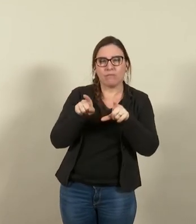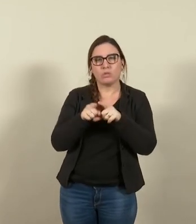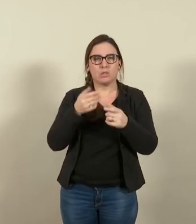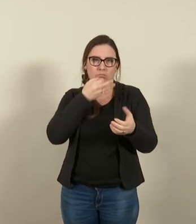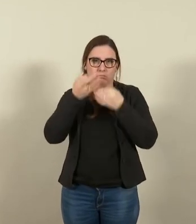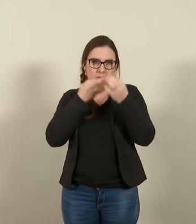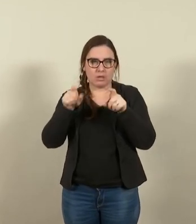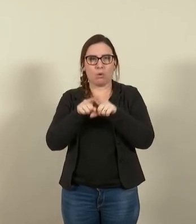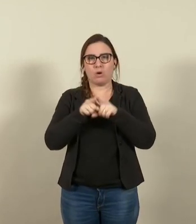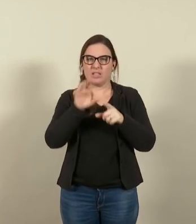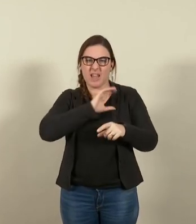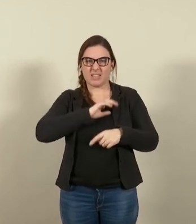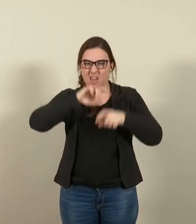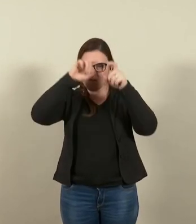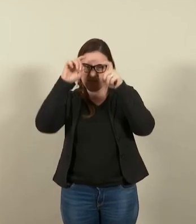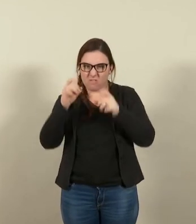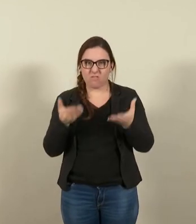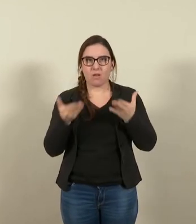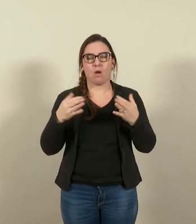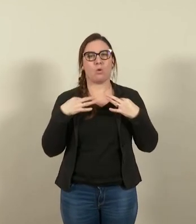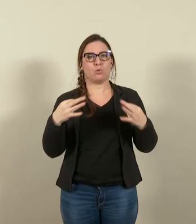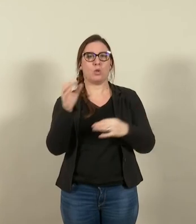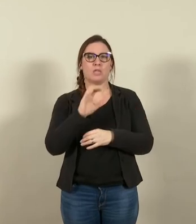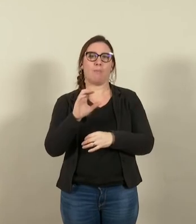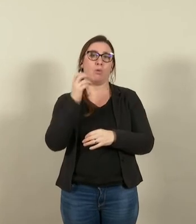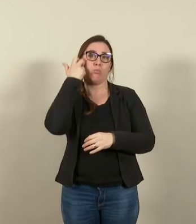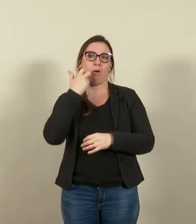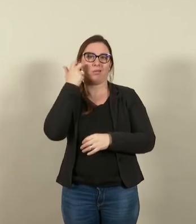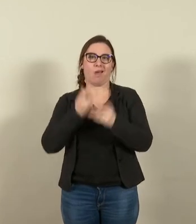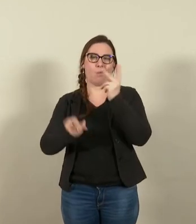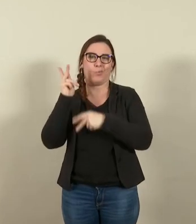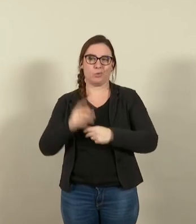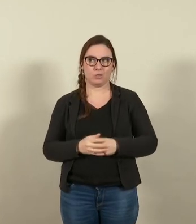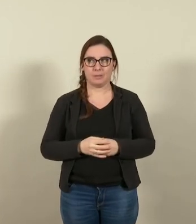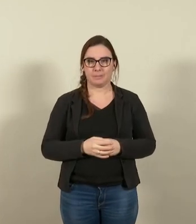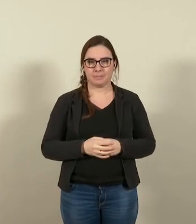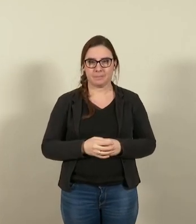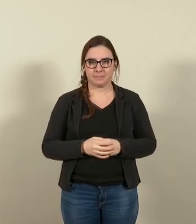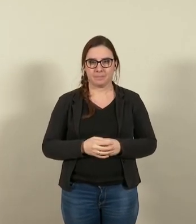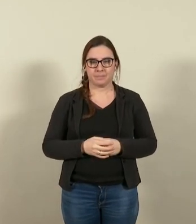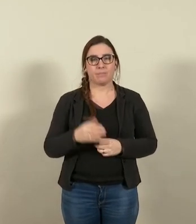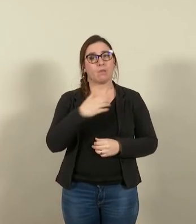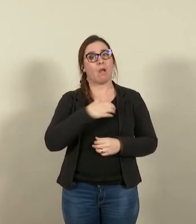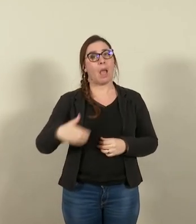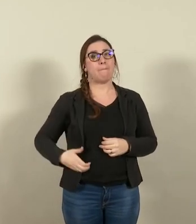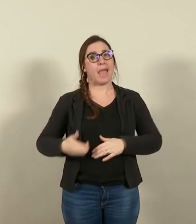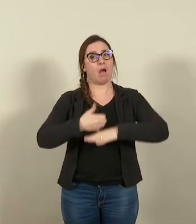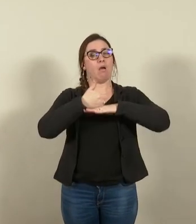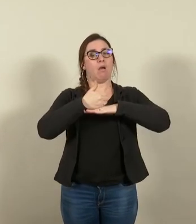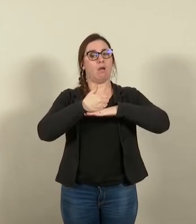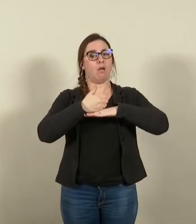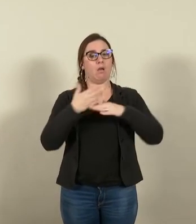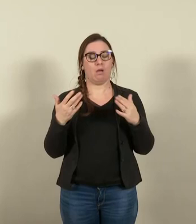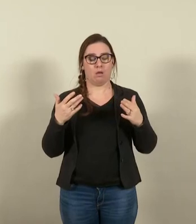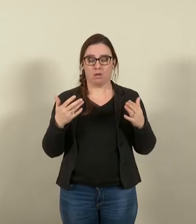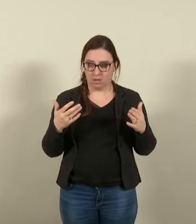la décarbonisation donc de transport par l'usage du train parce que être maire parce